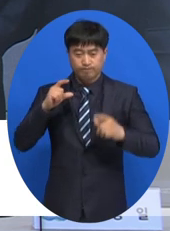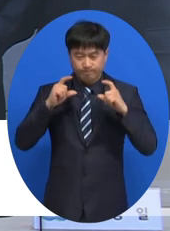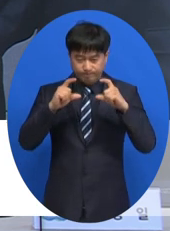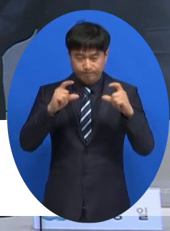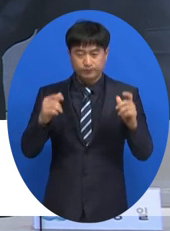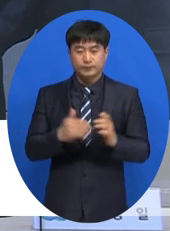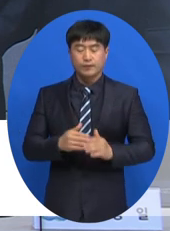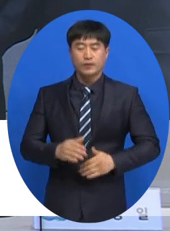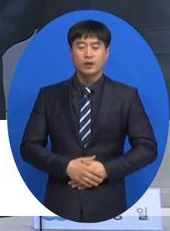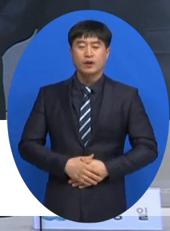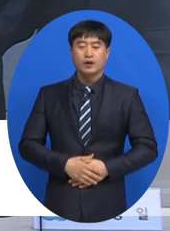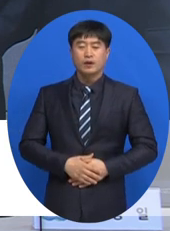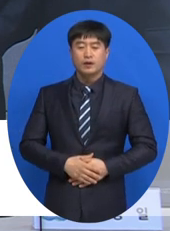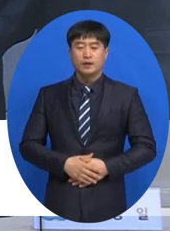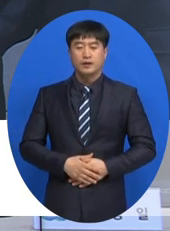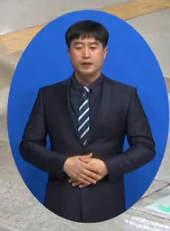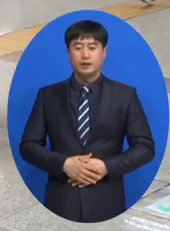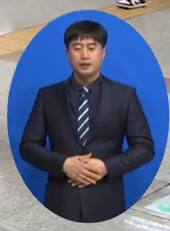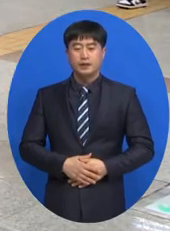이슬비 기자가 전해드립니다.